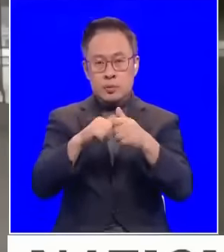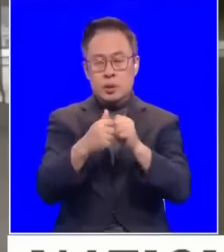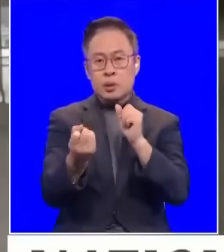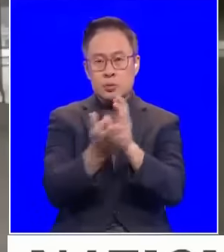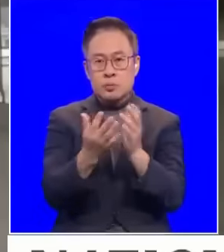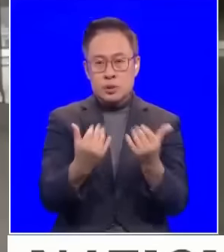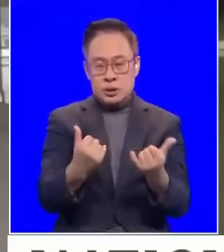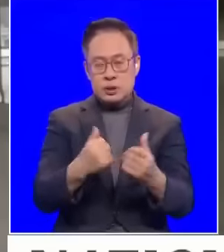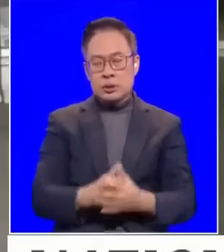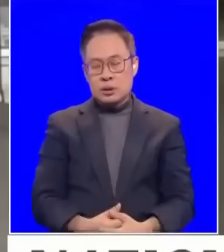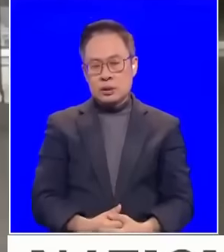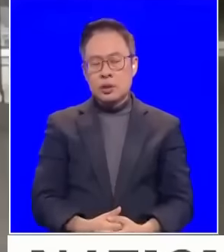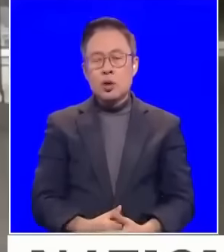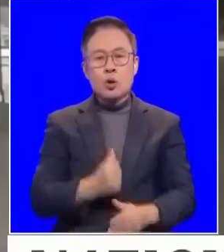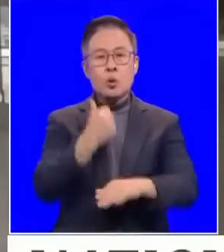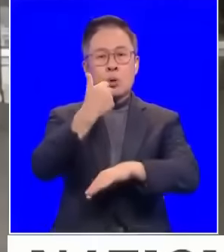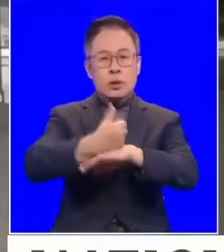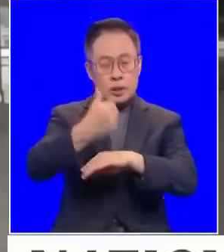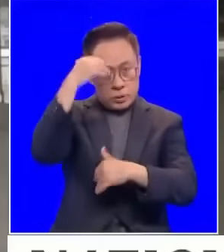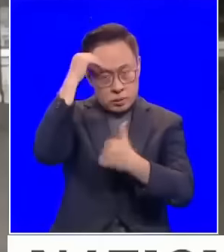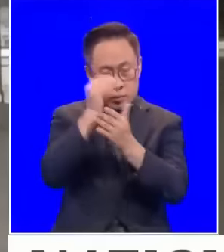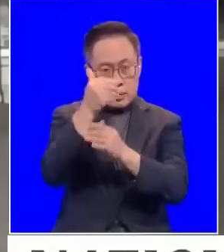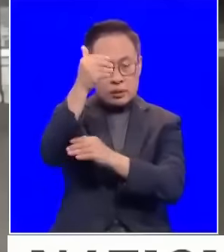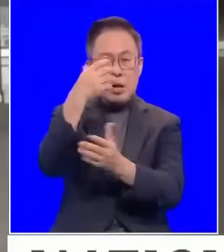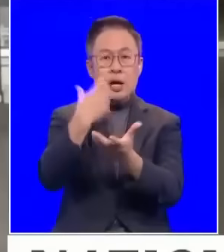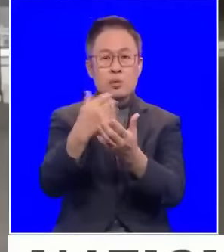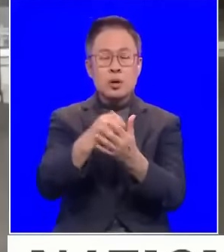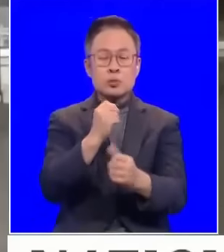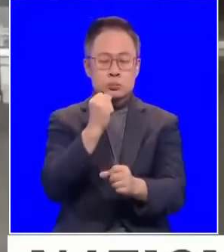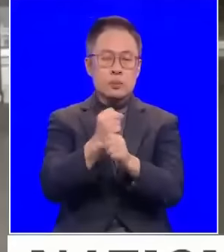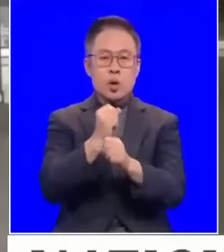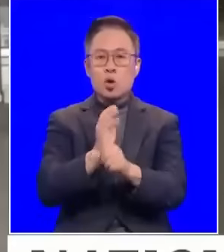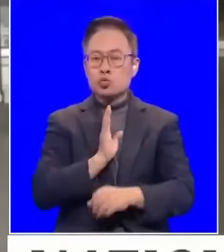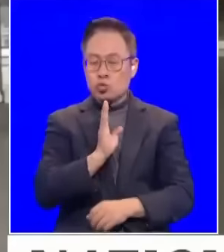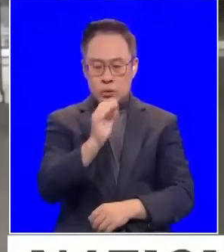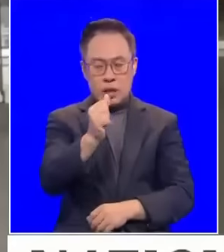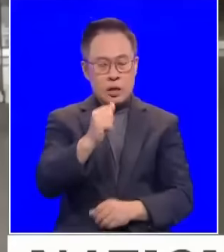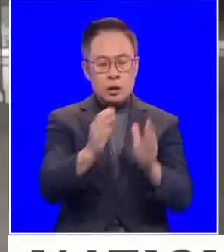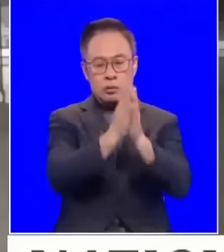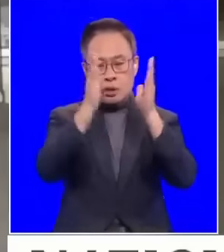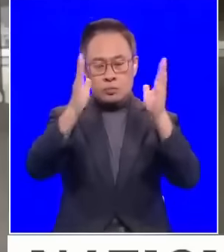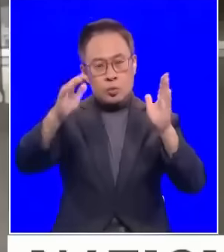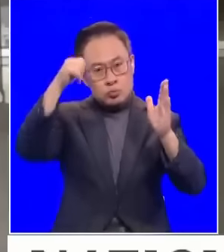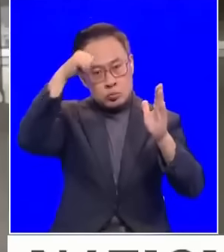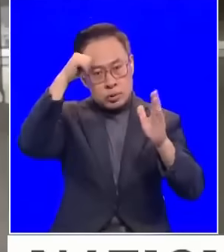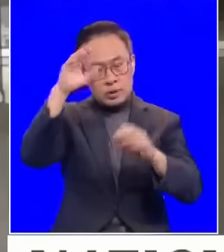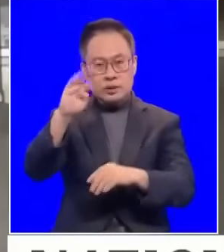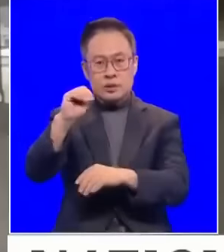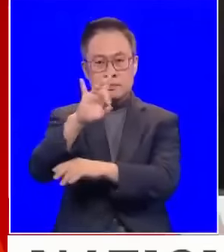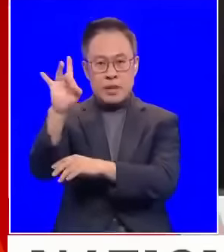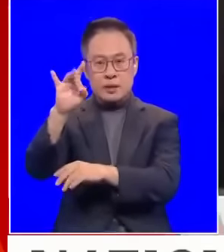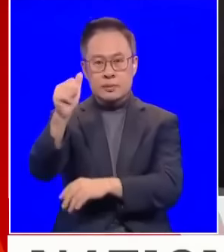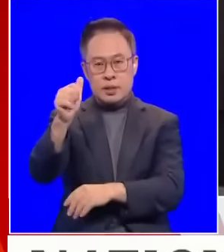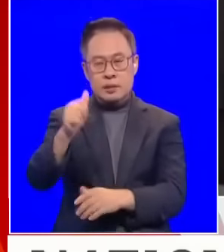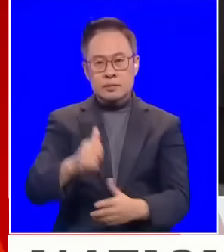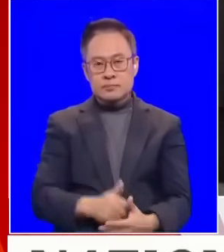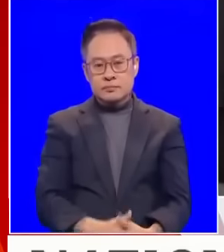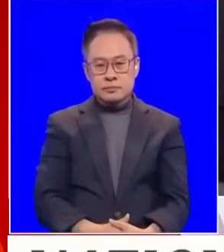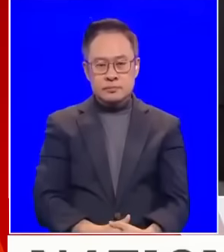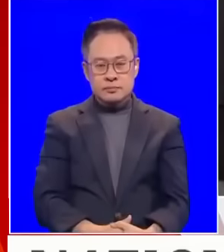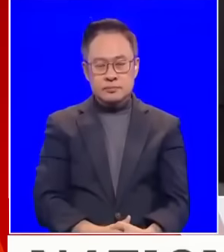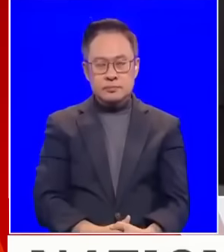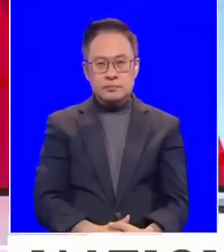ยืนยันว่าการดำเนินคดีนั้นนะคะจะสามารถทำได้ทันภายใน48วันอย่างแน่นอนค่ะ ขอบคุณคุณนาโนไ